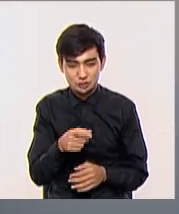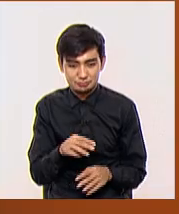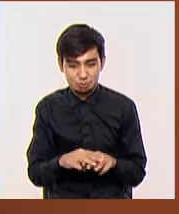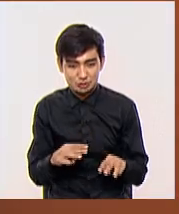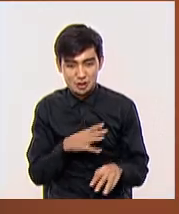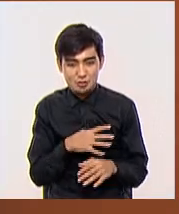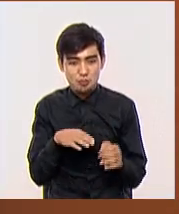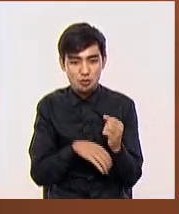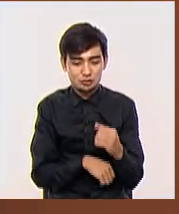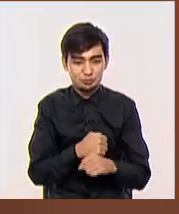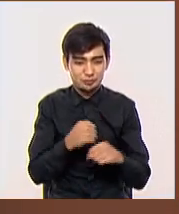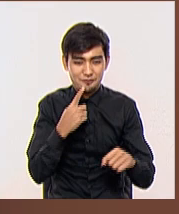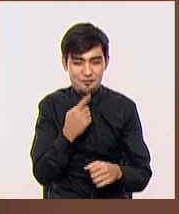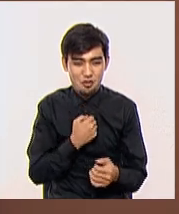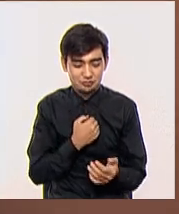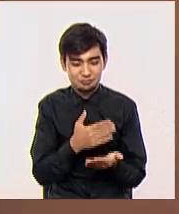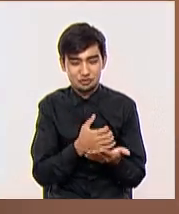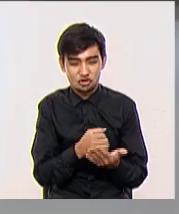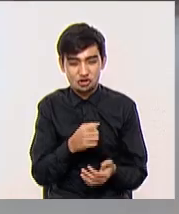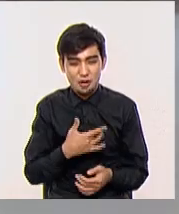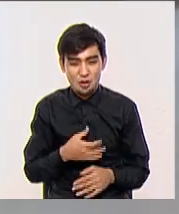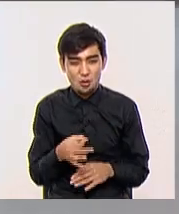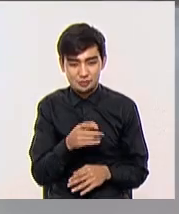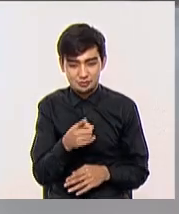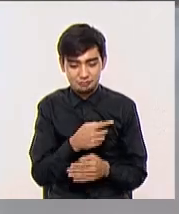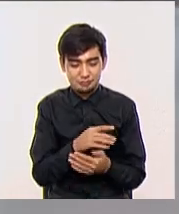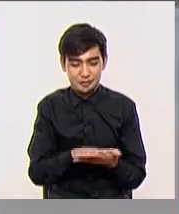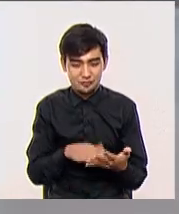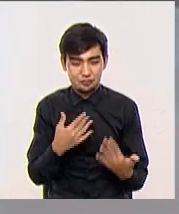После серии взрывов на военном складе в Жамбылской области он заявил,